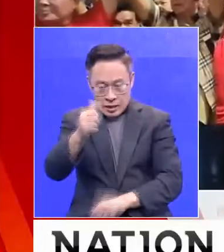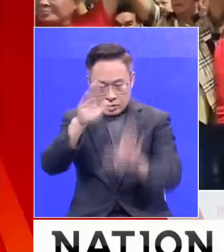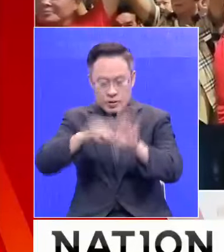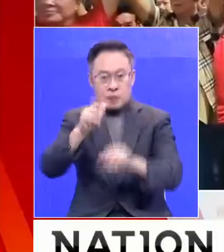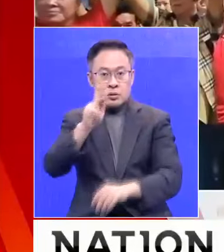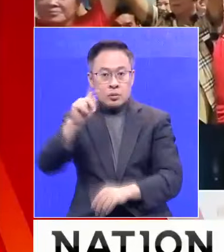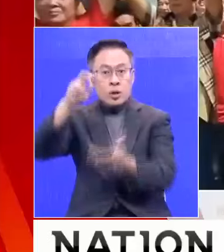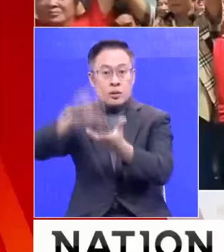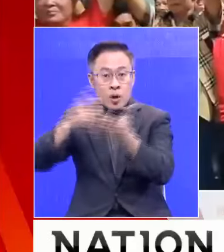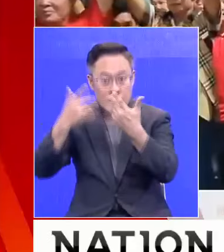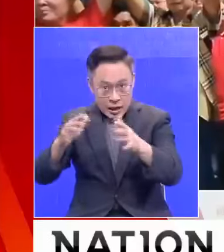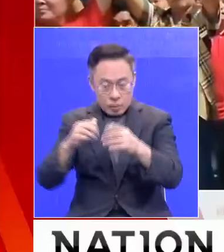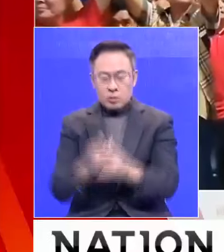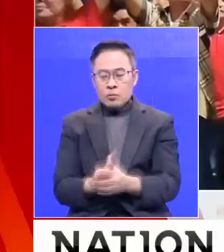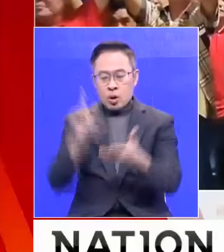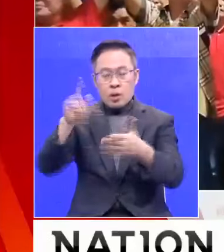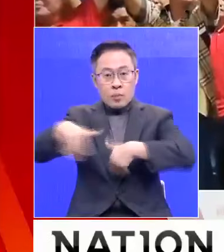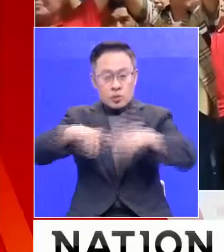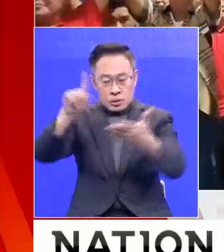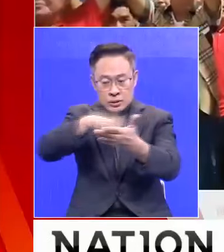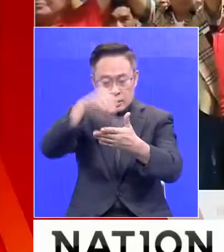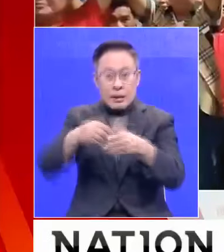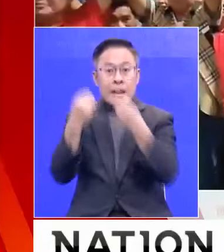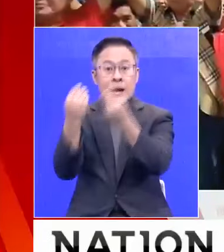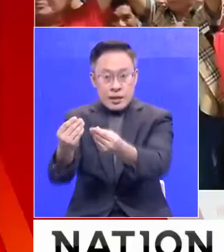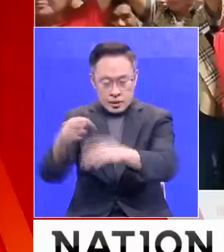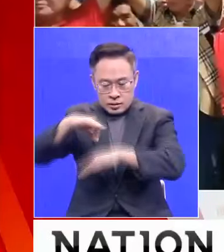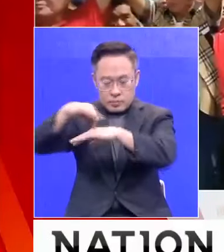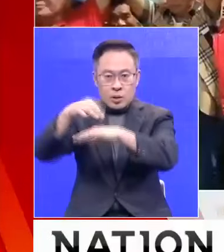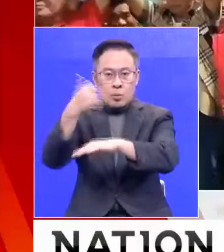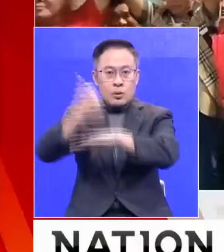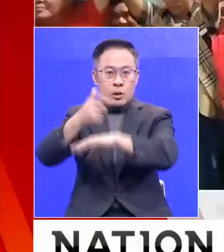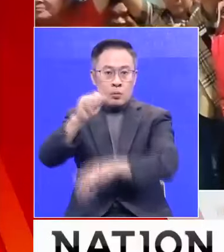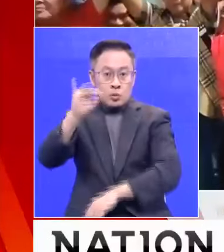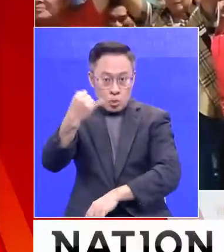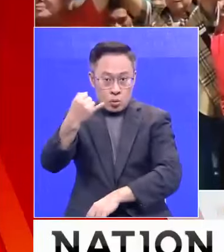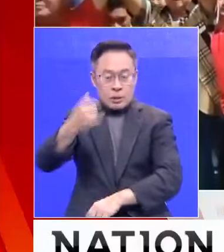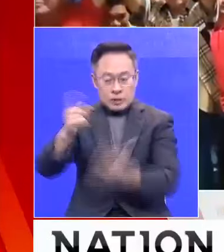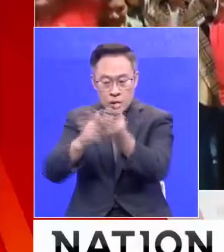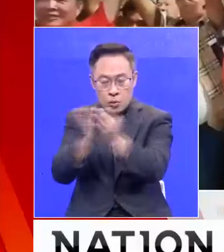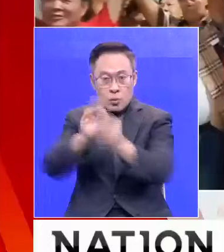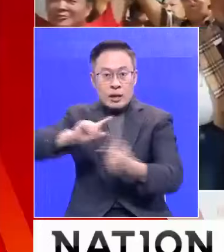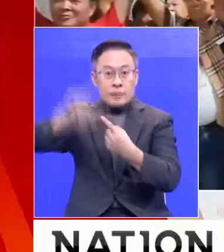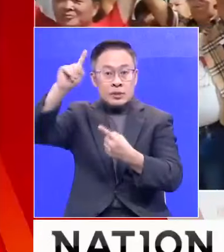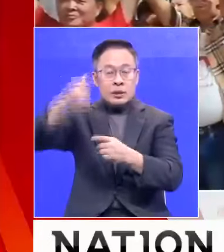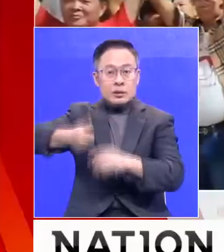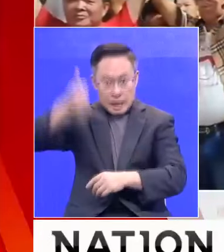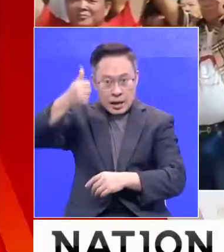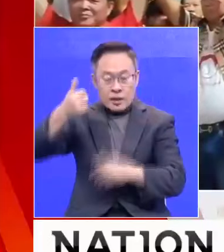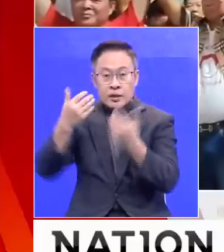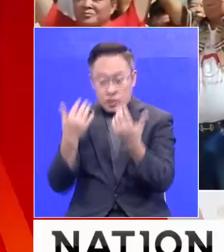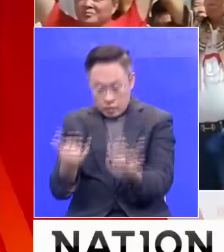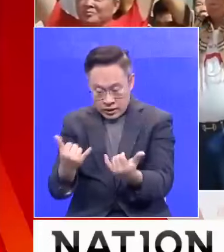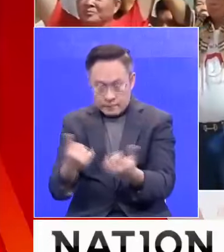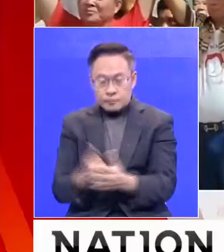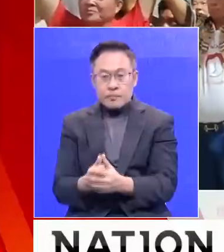ากกต.ประกาศรับรองให้คุณชาญเป็นนายกอบจ.ปทุมธานีแล้วก็ต้องมาดูกันอีกว่า ผู้ว่าปทุมธานีในฐานะกำกับดู